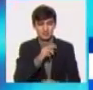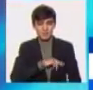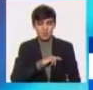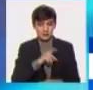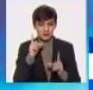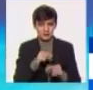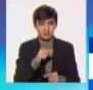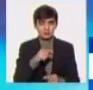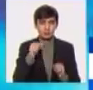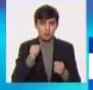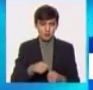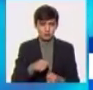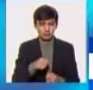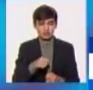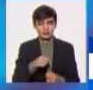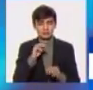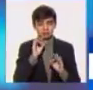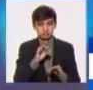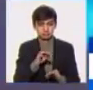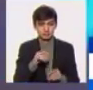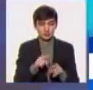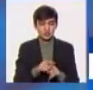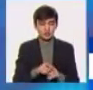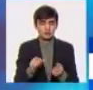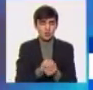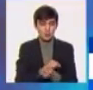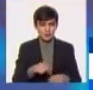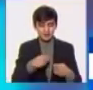работу, можно предложить